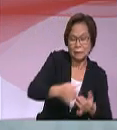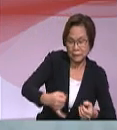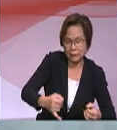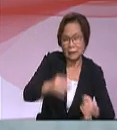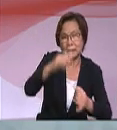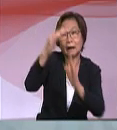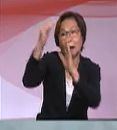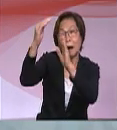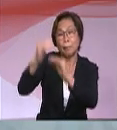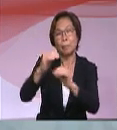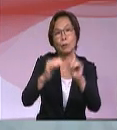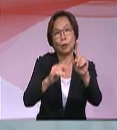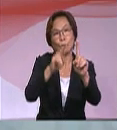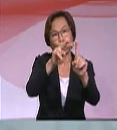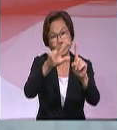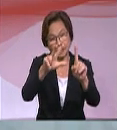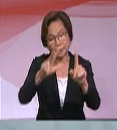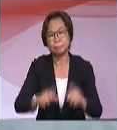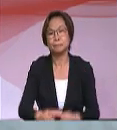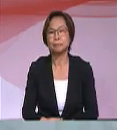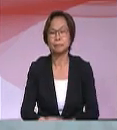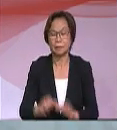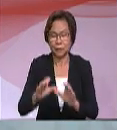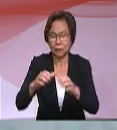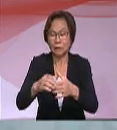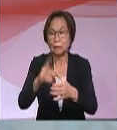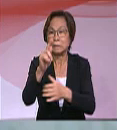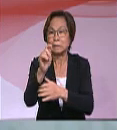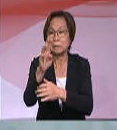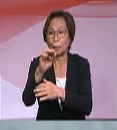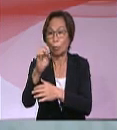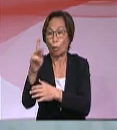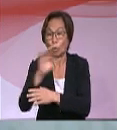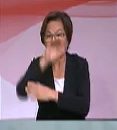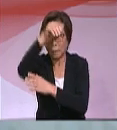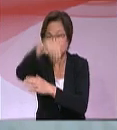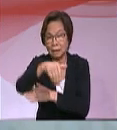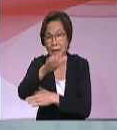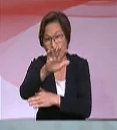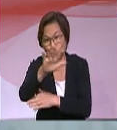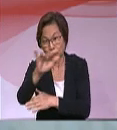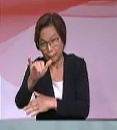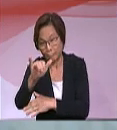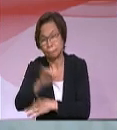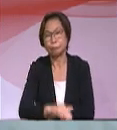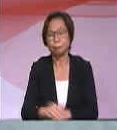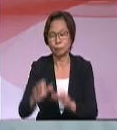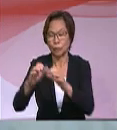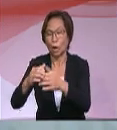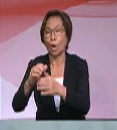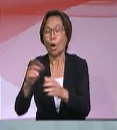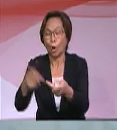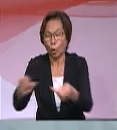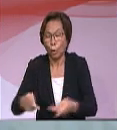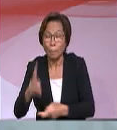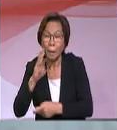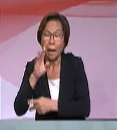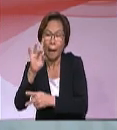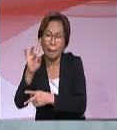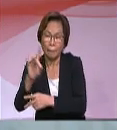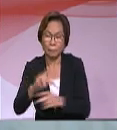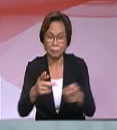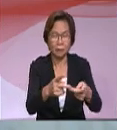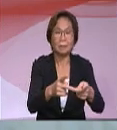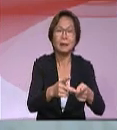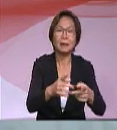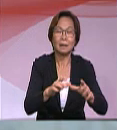Harapan 123 kes, kluster Tembok Gajah 56 kes, kluster Kolam Air 8 kes,